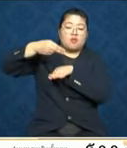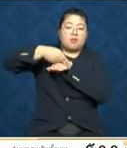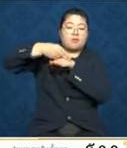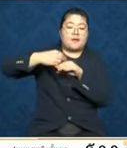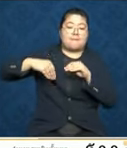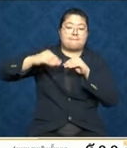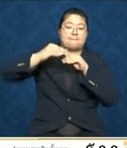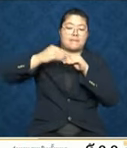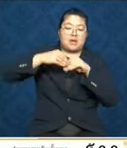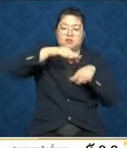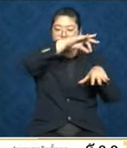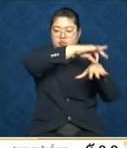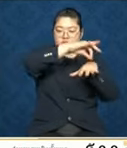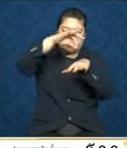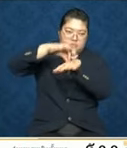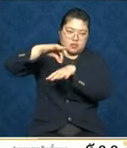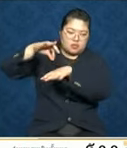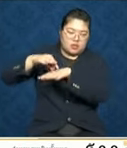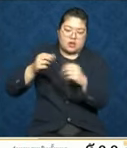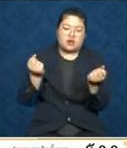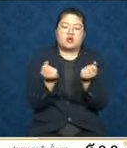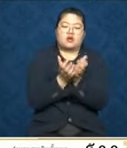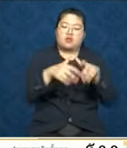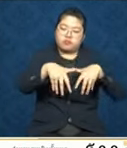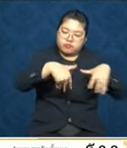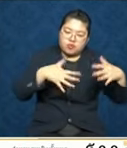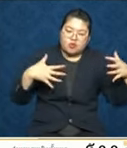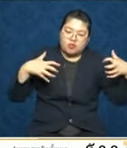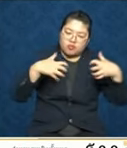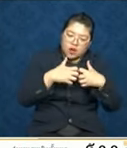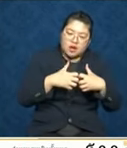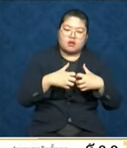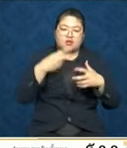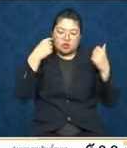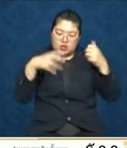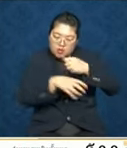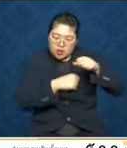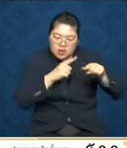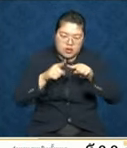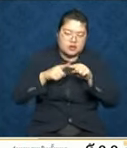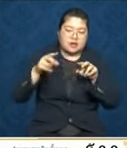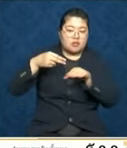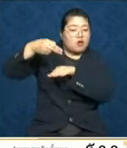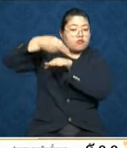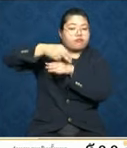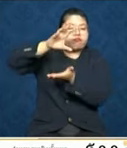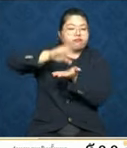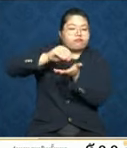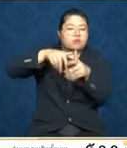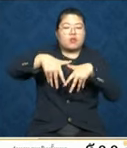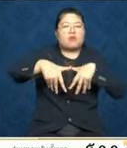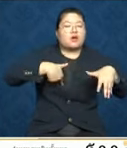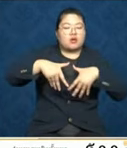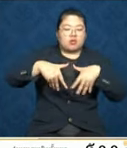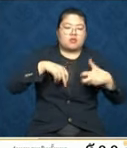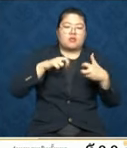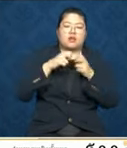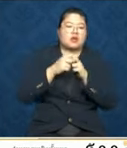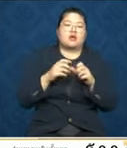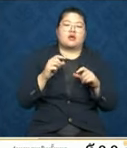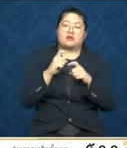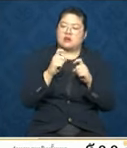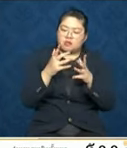ในจุดเสี่ยงต่อการเกิดอาชญากรรมสูงหรือเกิดอุบัติเหตุขึ้นบ่อยครั้งเพื่อความปลอดภัยในชีวิตและทรัพย์สินของพี่น้องประชาชนชาวสามพร